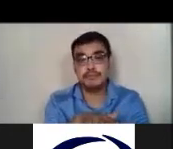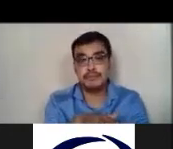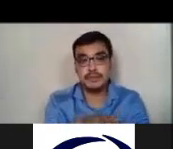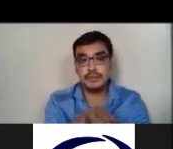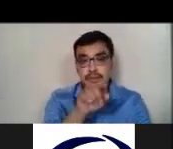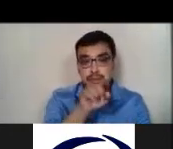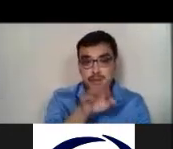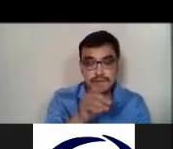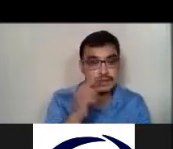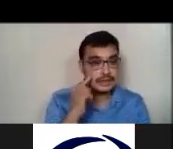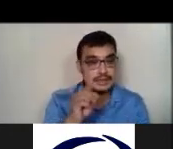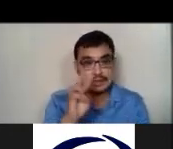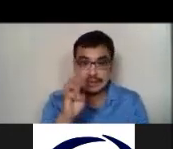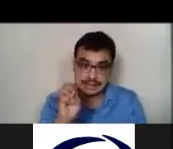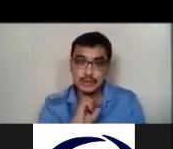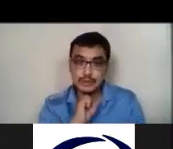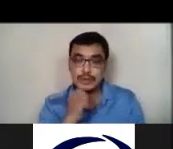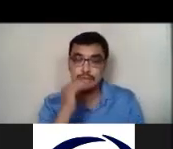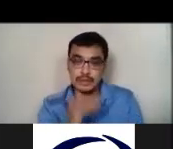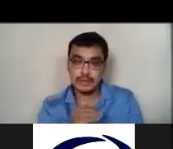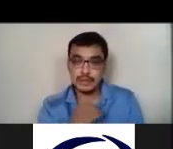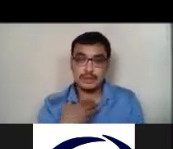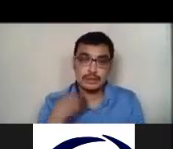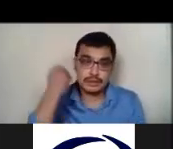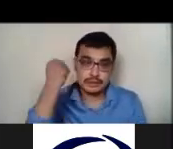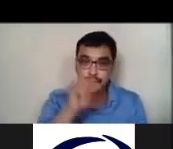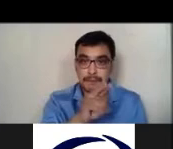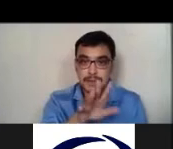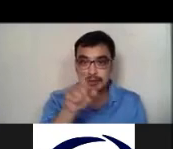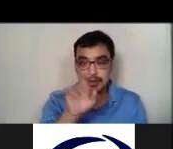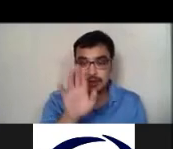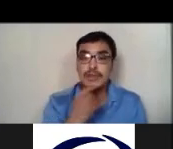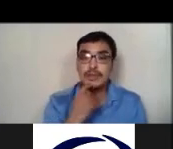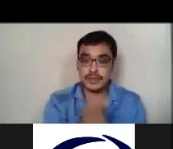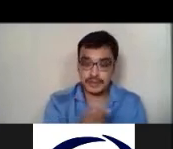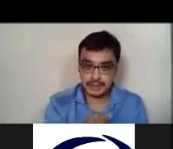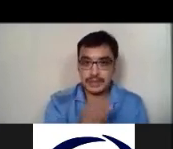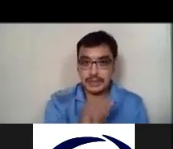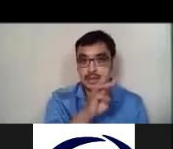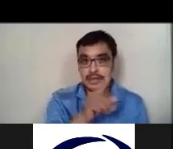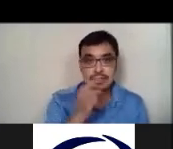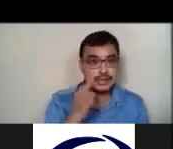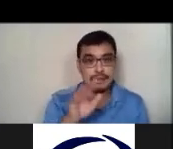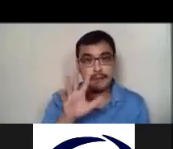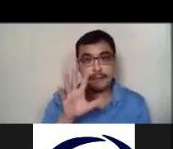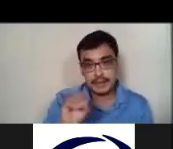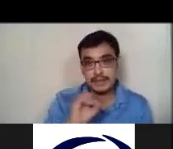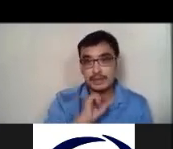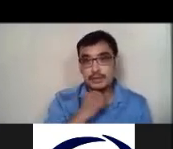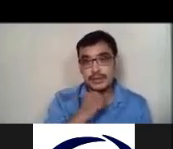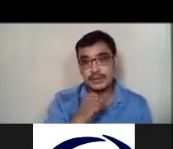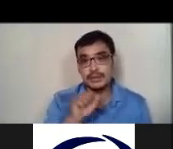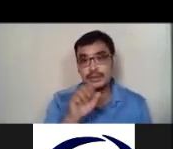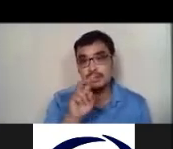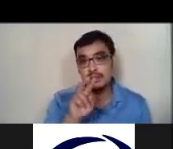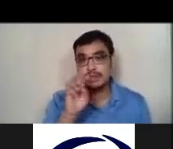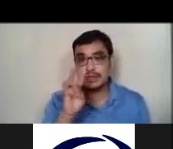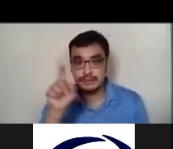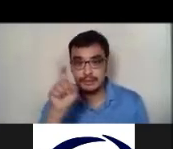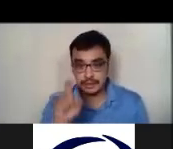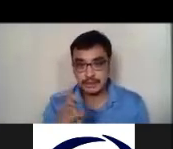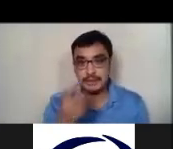उन्नाइसदेखि तिस वर्षको यङ एजमा चाहिँ सुसाइड फिलिङ 25% देखिन्छ भने 31-50 झन्डै 23% देखिन्छ र